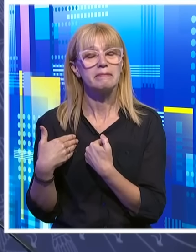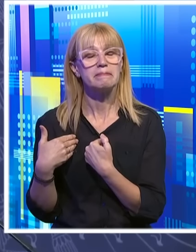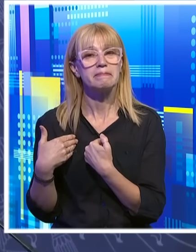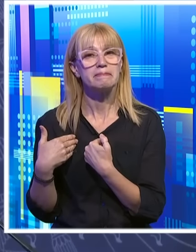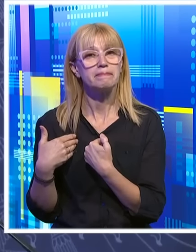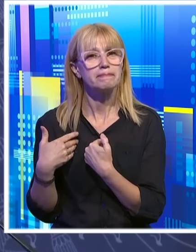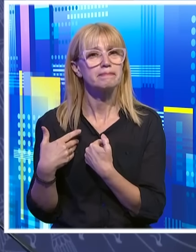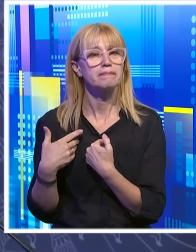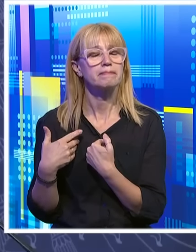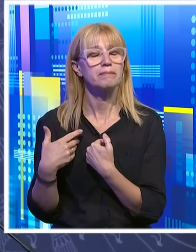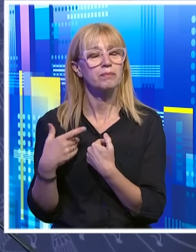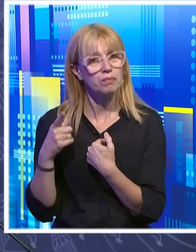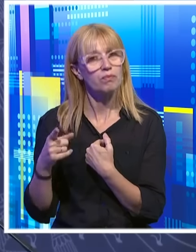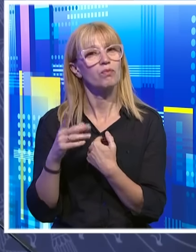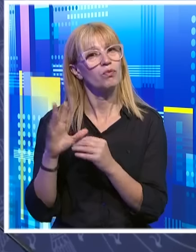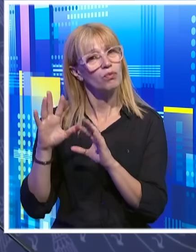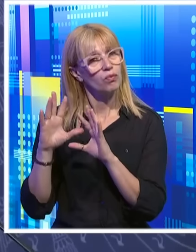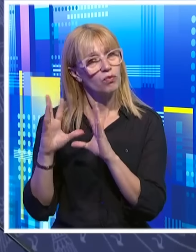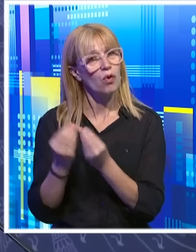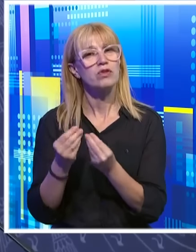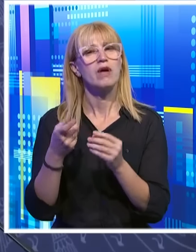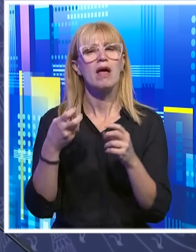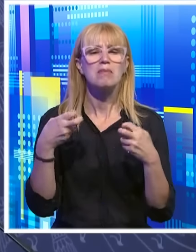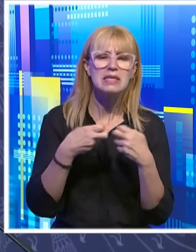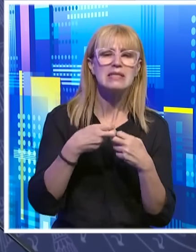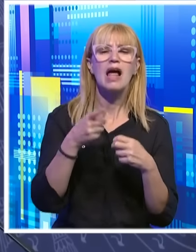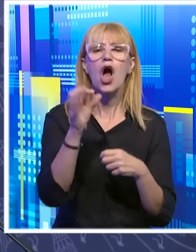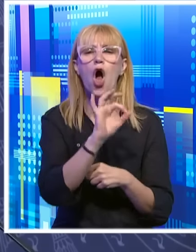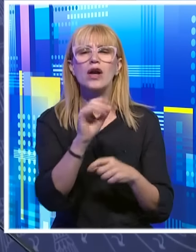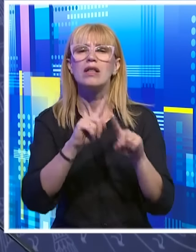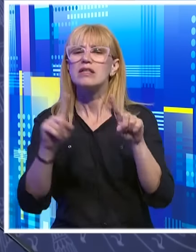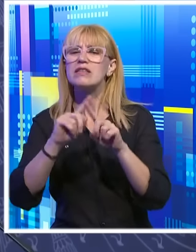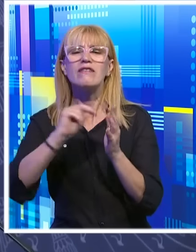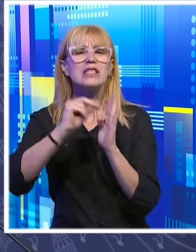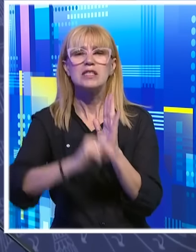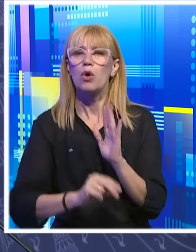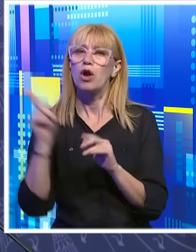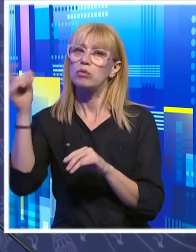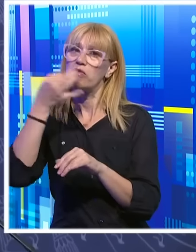svih sporazuma, od osnovnog sporazuma, Briselskog sporazuma do Ohridskog vezano za zajednicu srpskih opština.